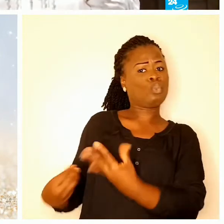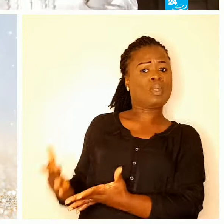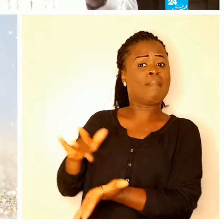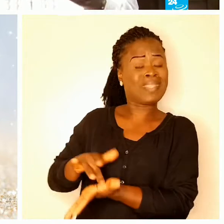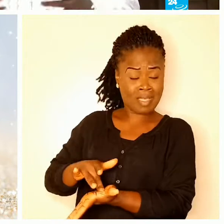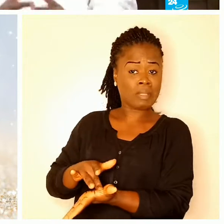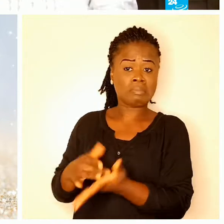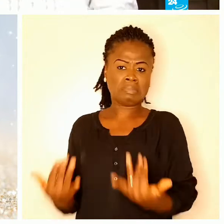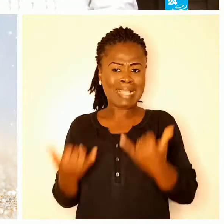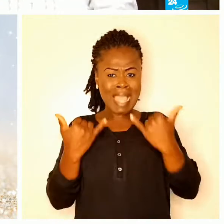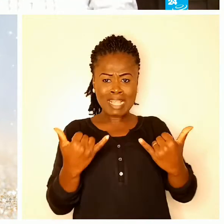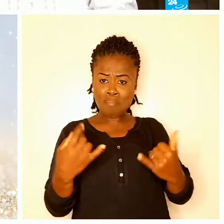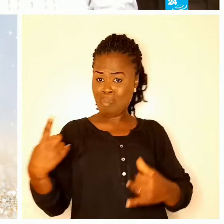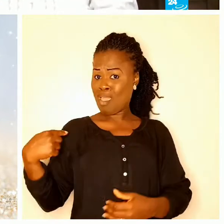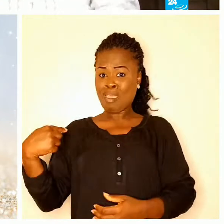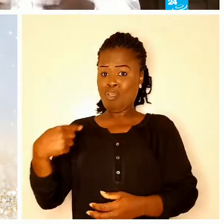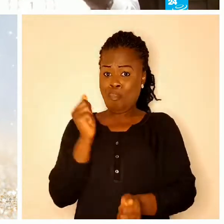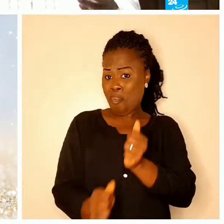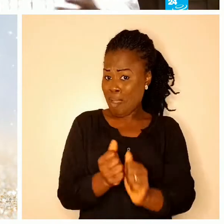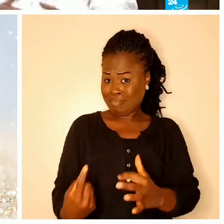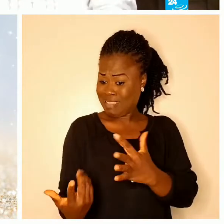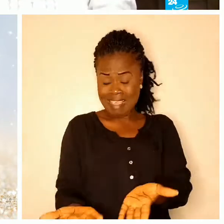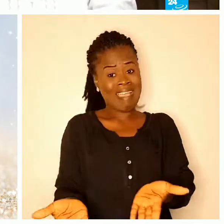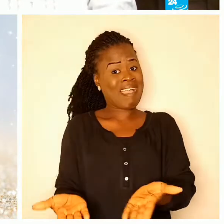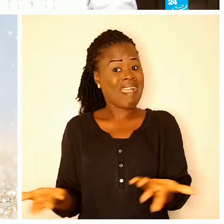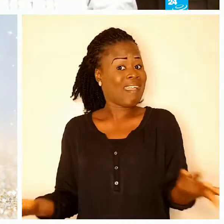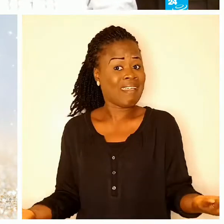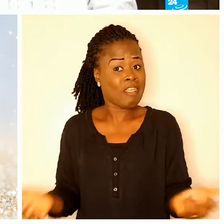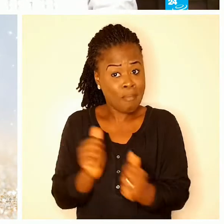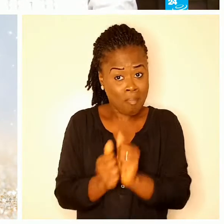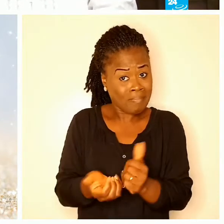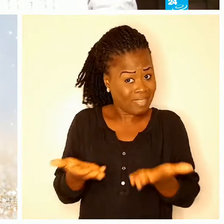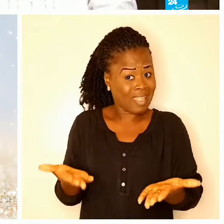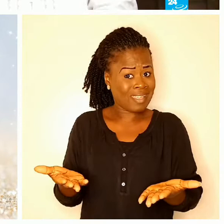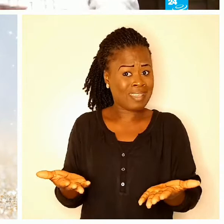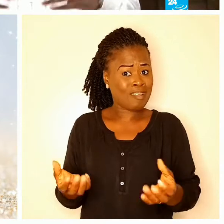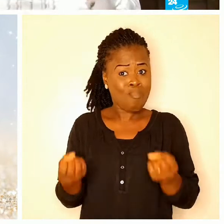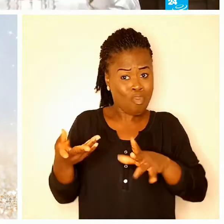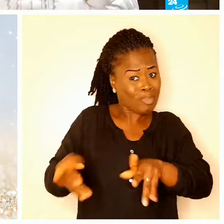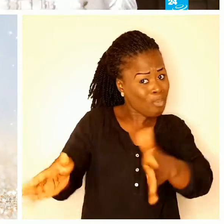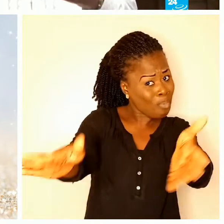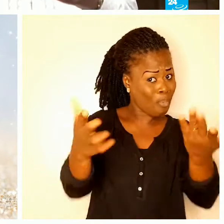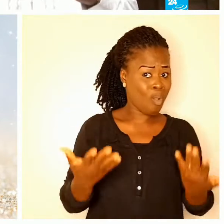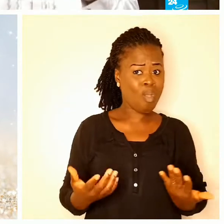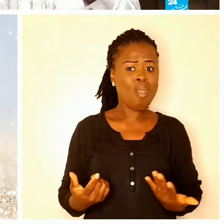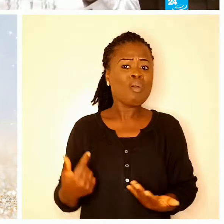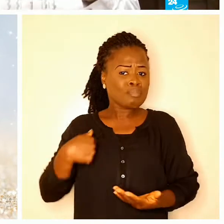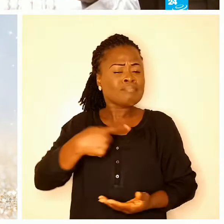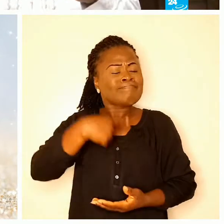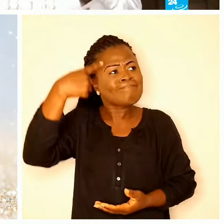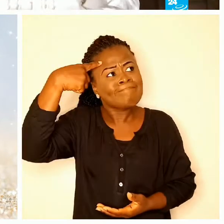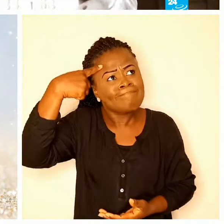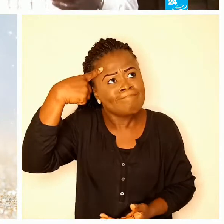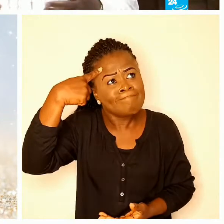aujourd'hui, on parle d'urgence sanitaire mondiale, il y a la pandémie qui fait des ravages. Je pense que pour les professionnels qui